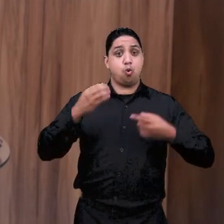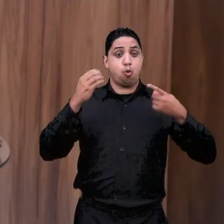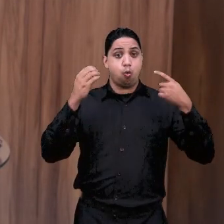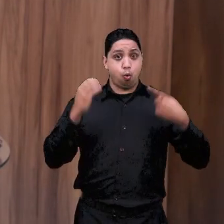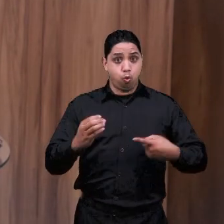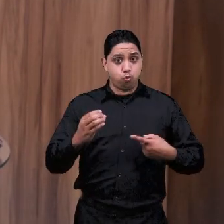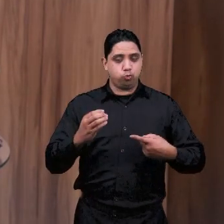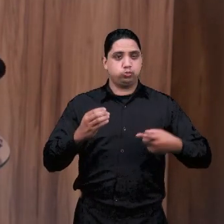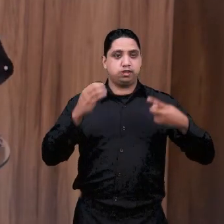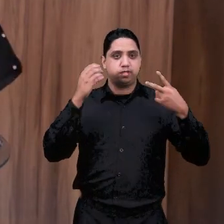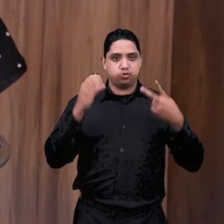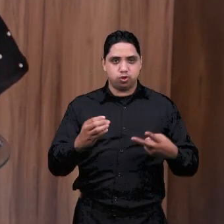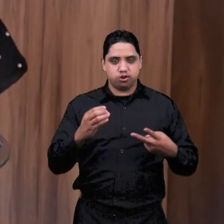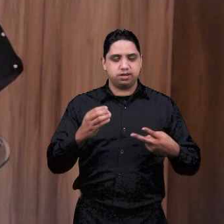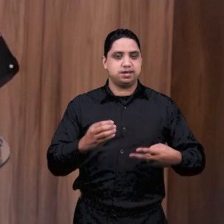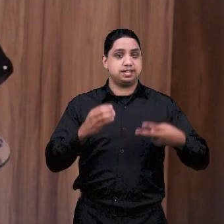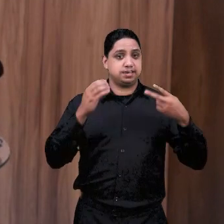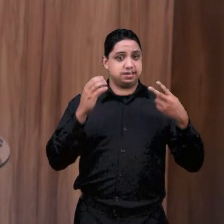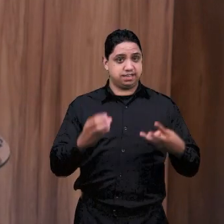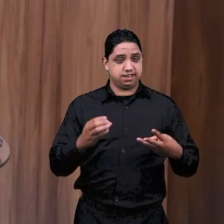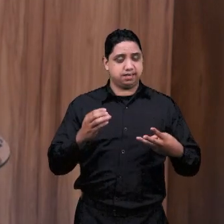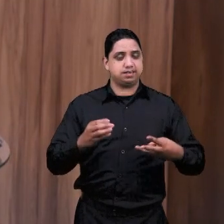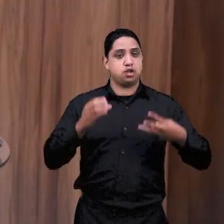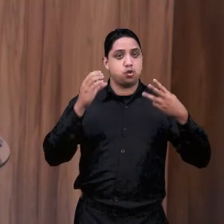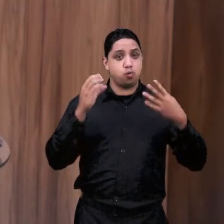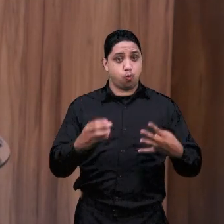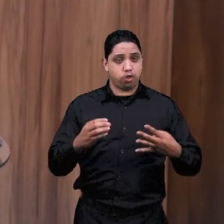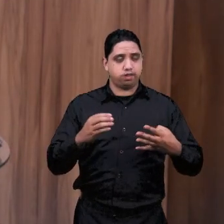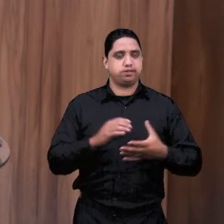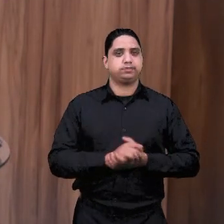Mais nous aussi, nous pouvons